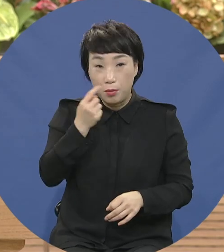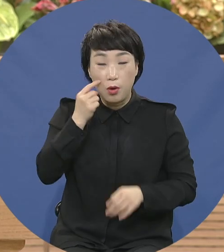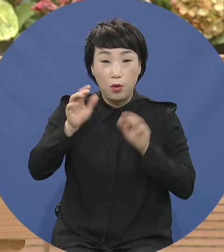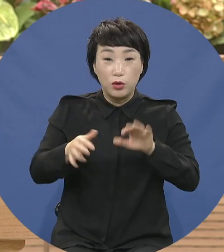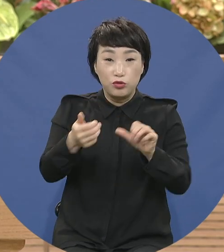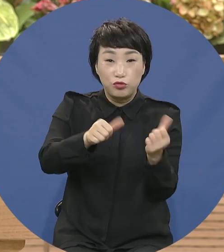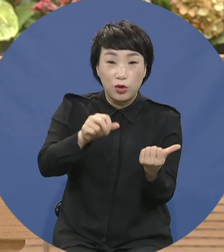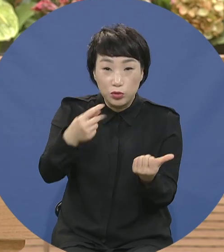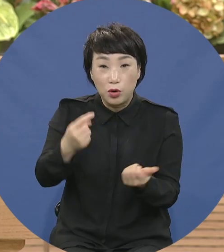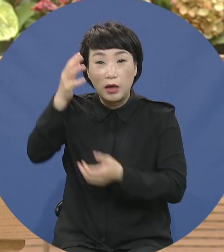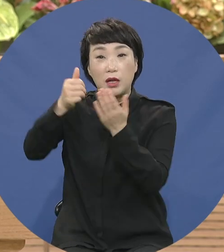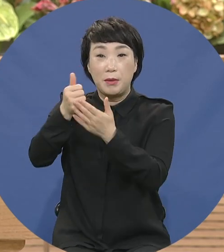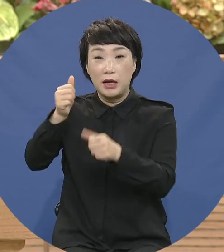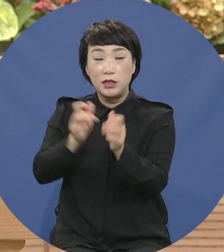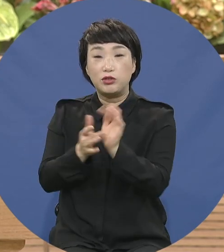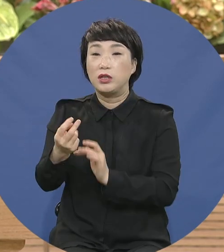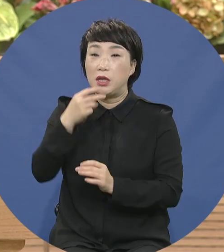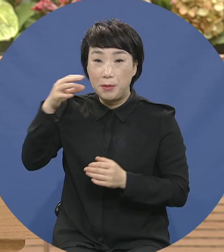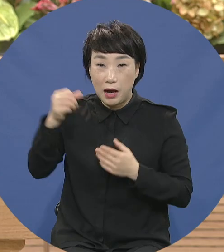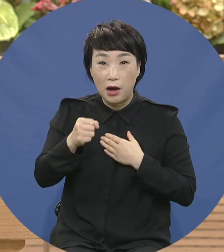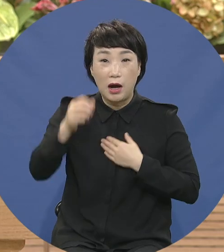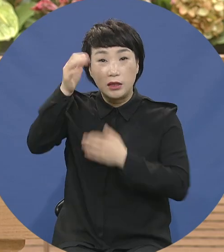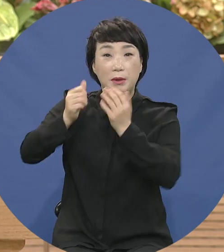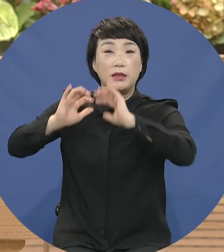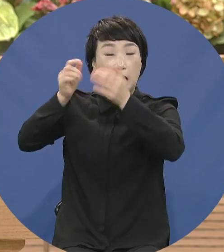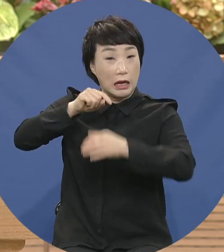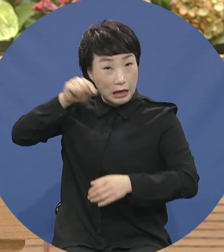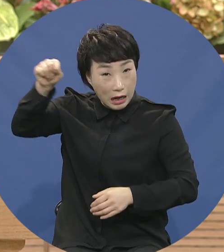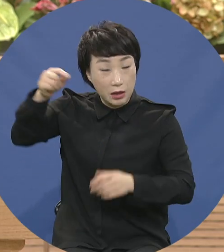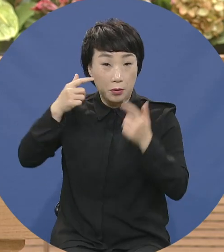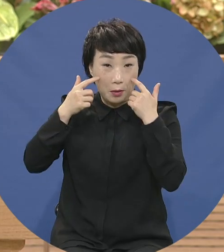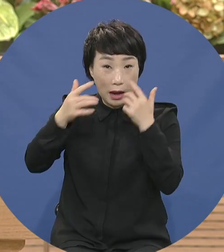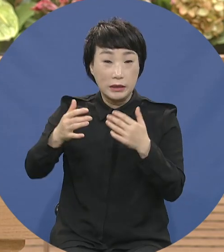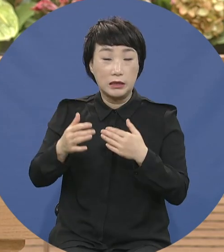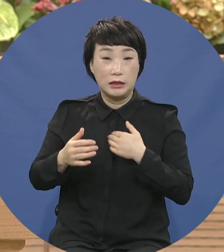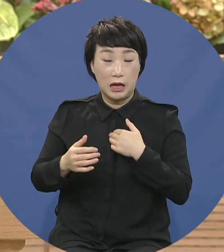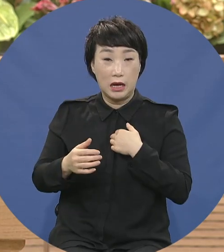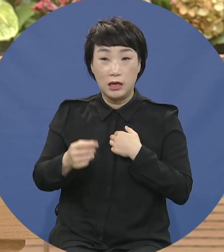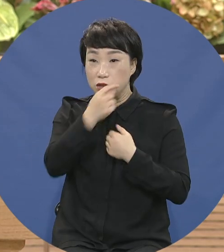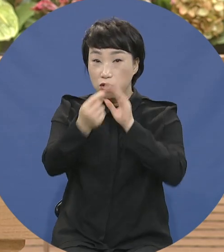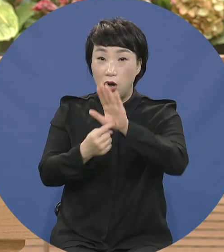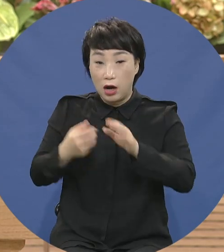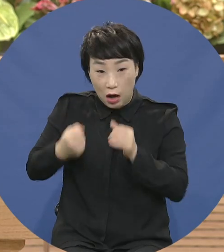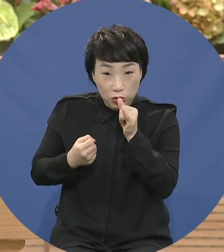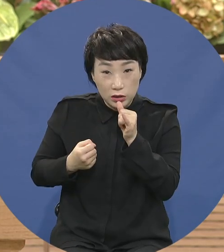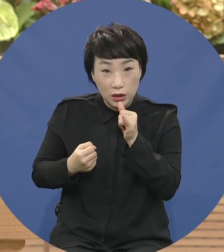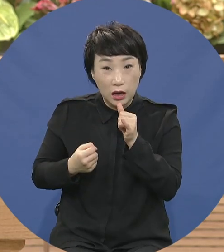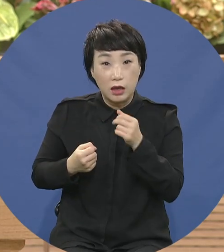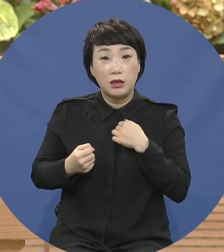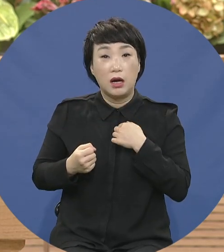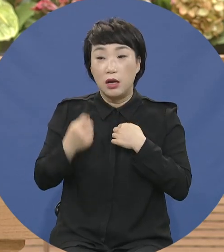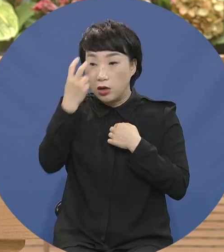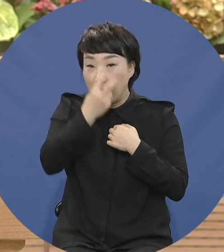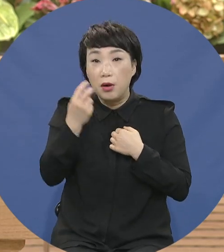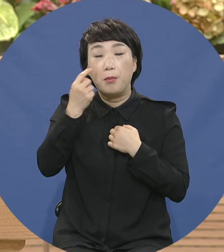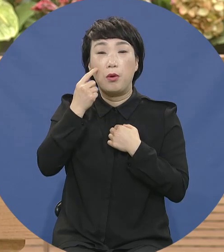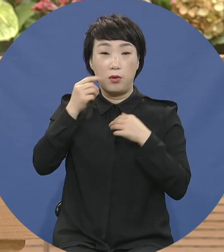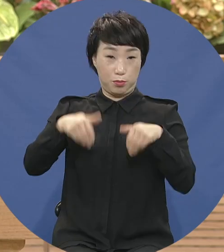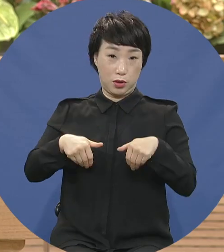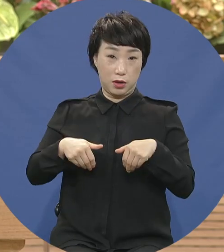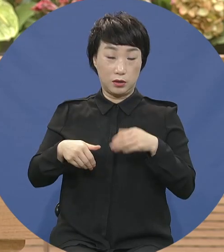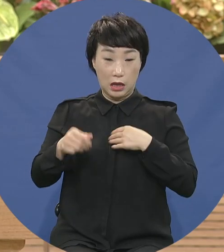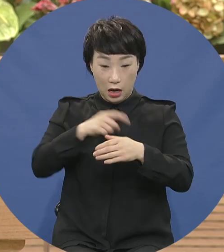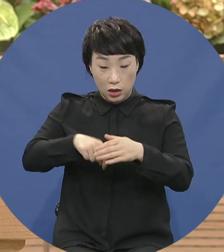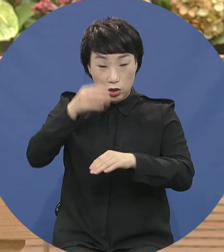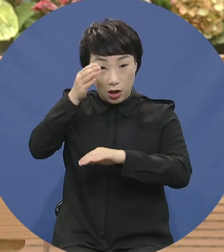하나님의 아들의 생명을 가지고 하나님의 나라에 갈 수 있는 확실한 내가 증거가 있는가? 그건 내